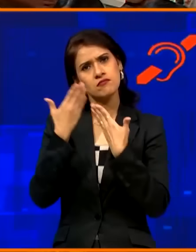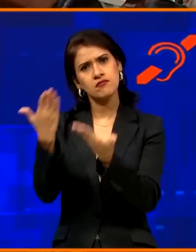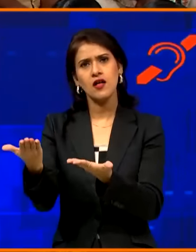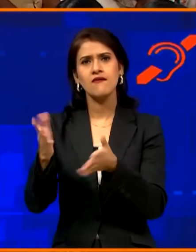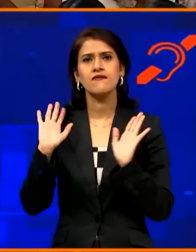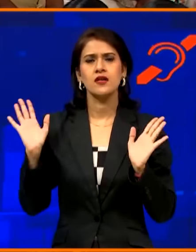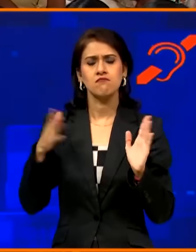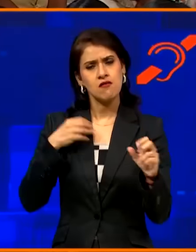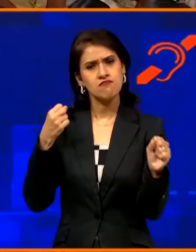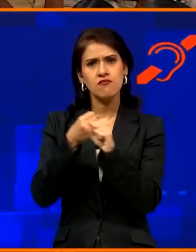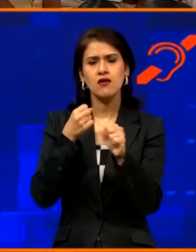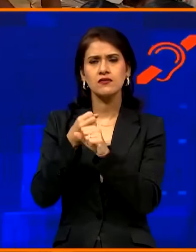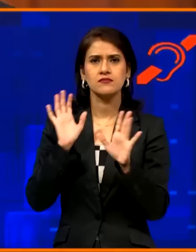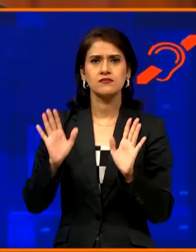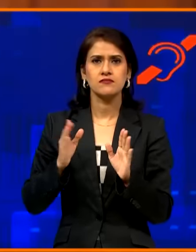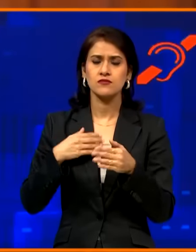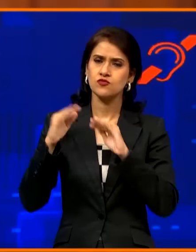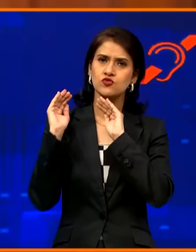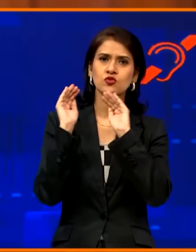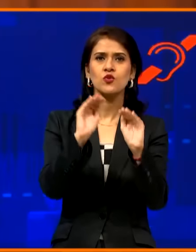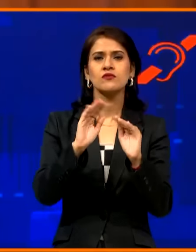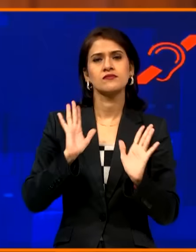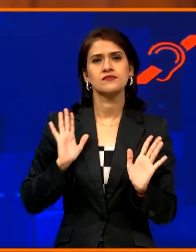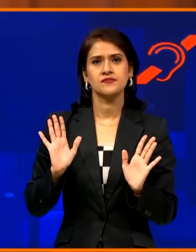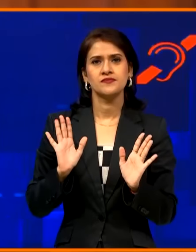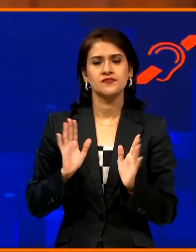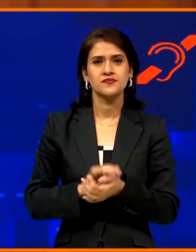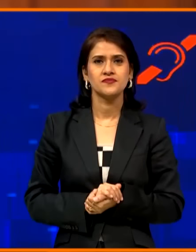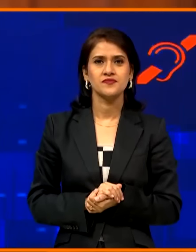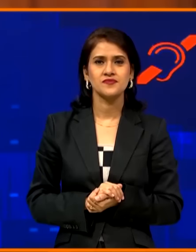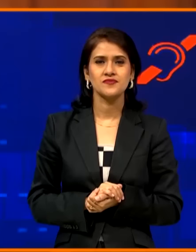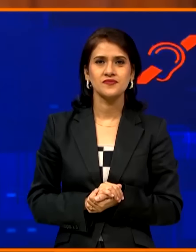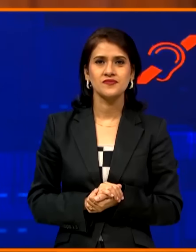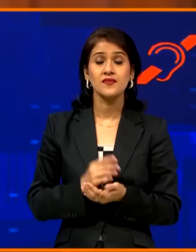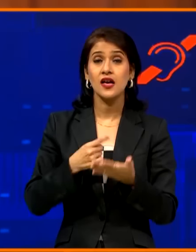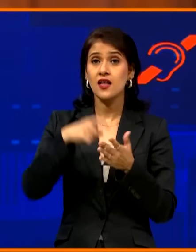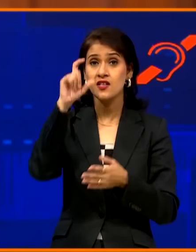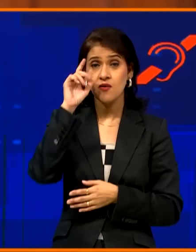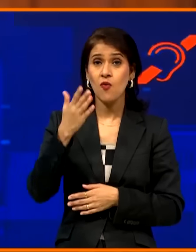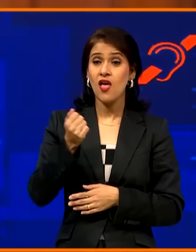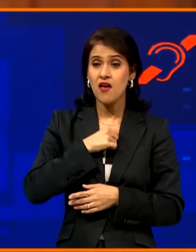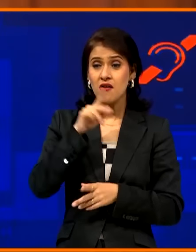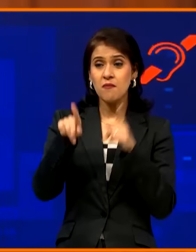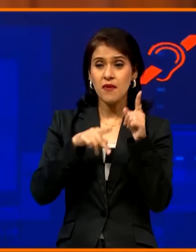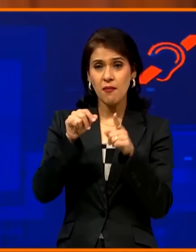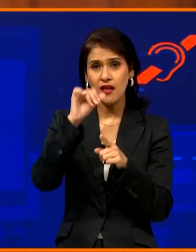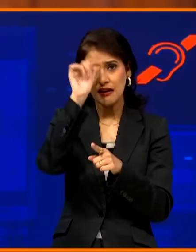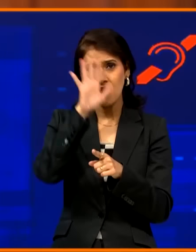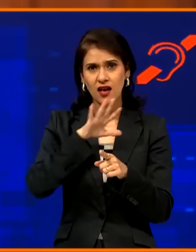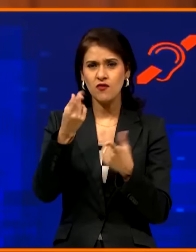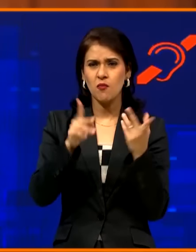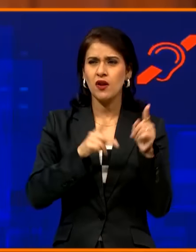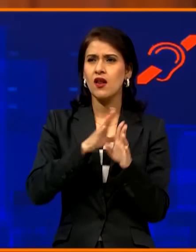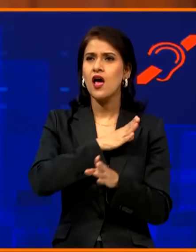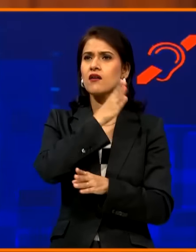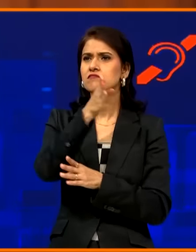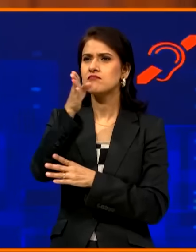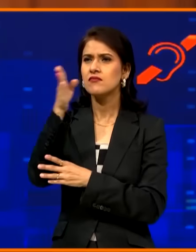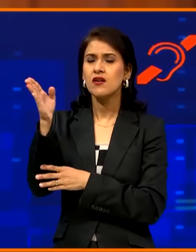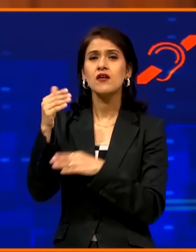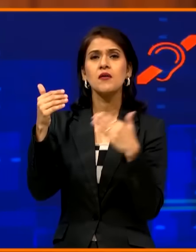लड़ेंगे म साहब हमारे देश के लोग बाहर जाकर कहते हैं कि हिंदुस्तान में मुसलमानों पर जुल्म हो रहा है